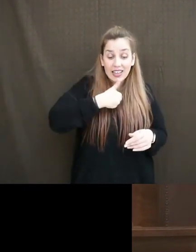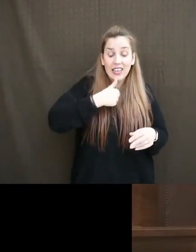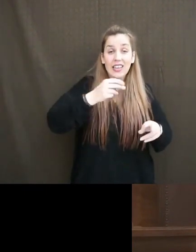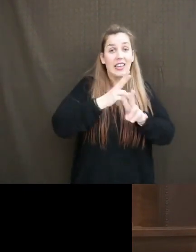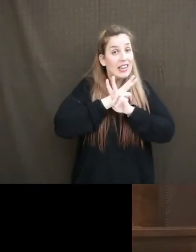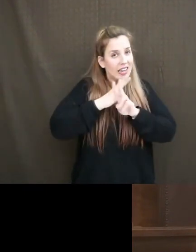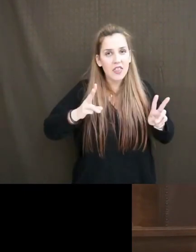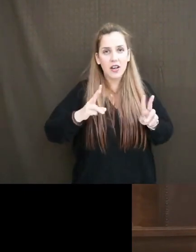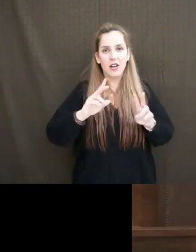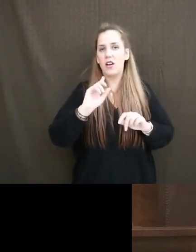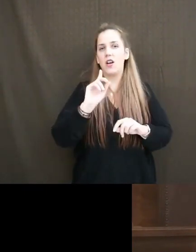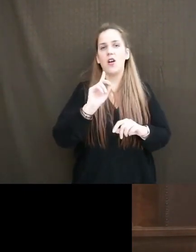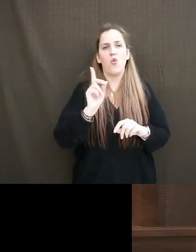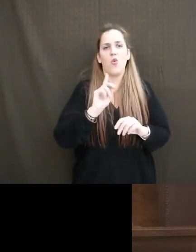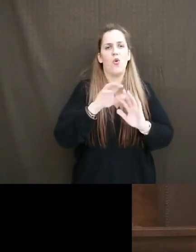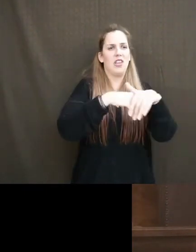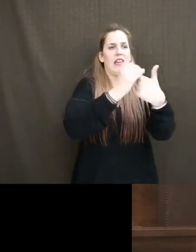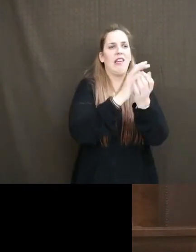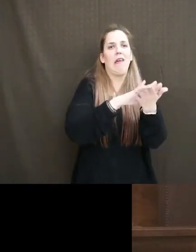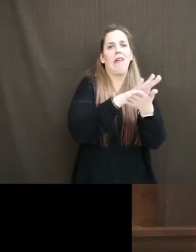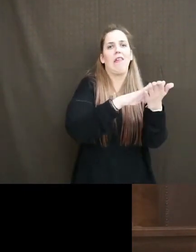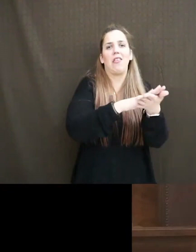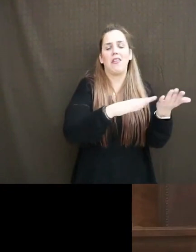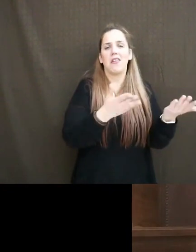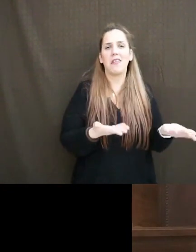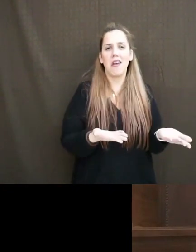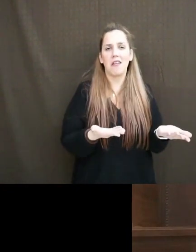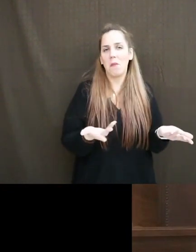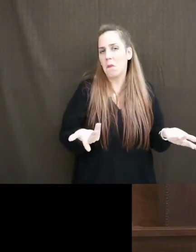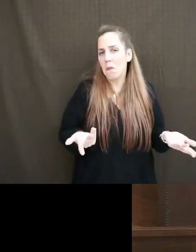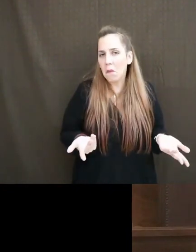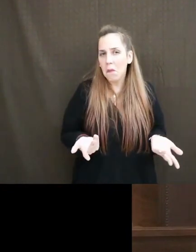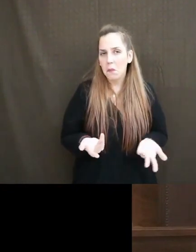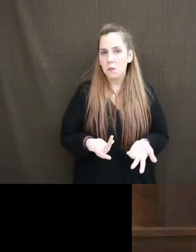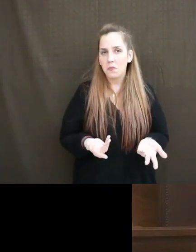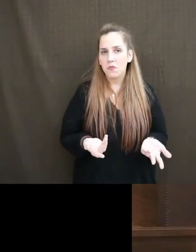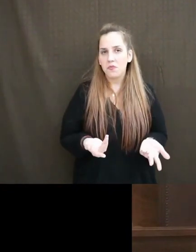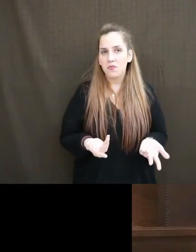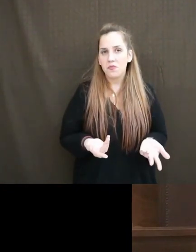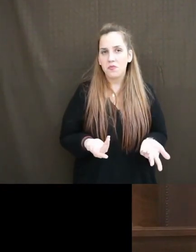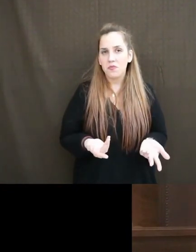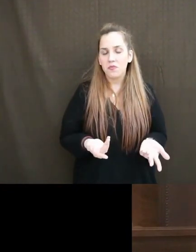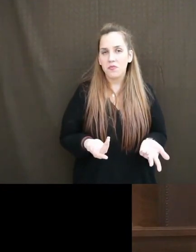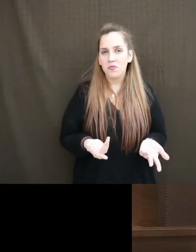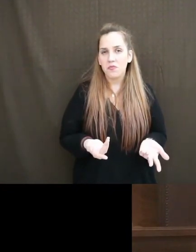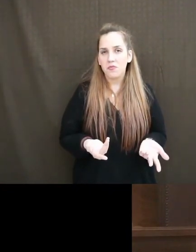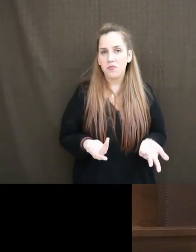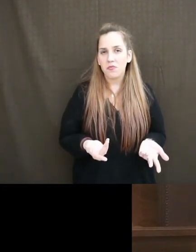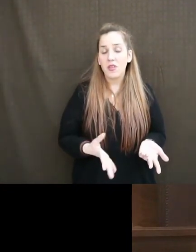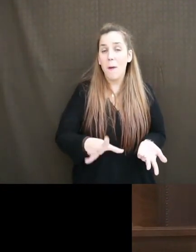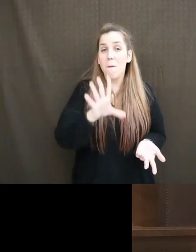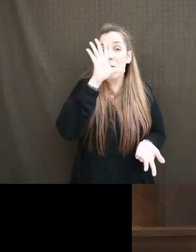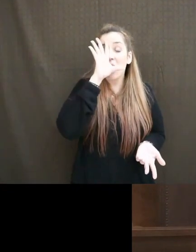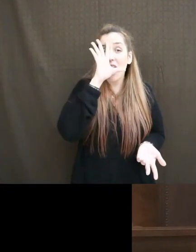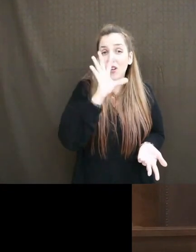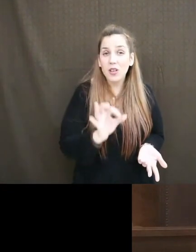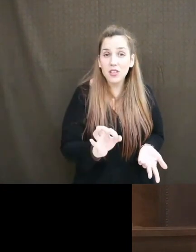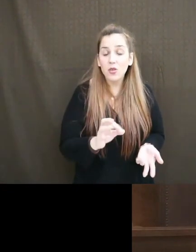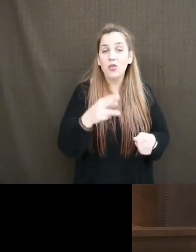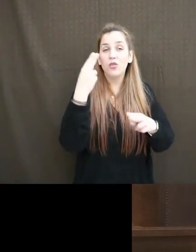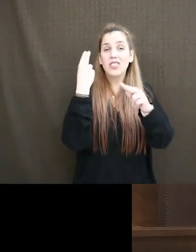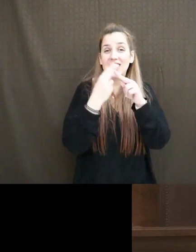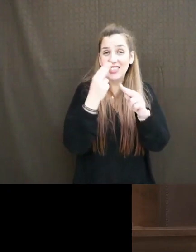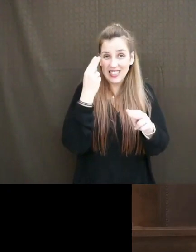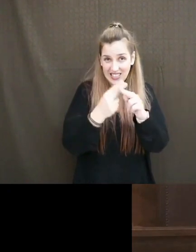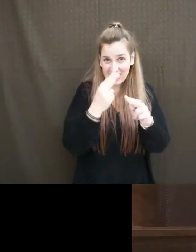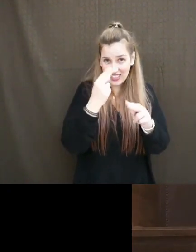άλλες προϋποθέσεις που τις προσθέτω πάνω στην πίστη και τη μετάνοια στο Χριστό, και αυτό το διδάσκω, τότε κάνω το